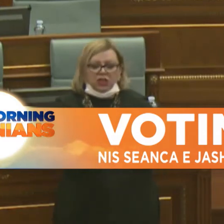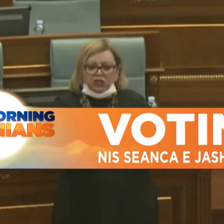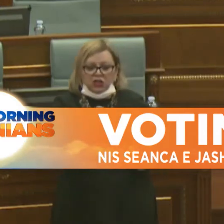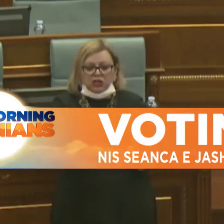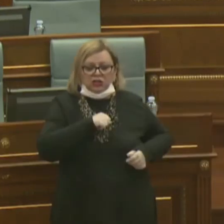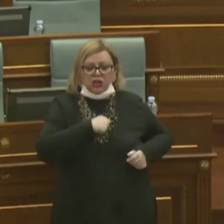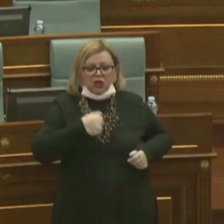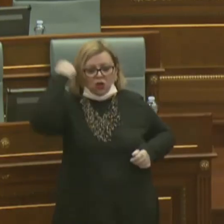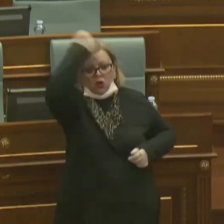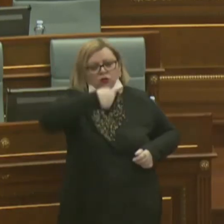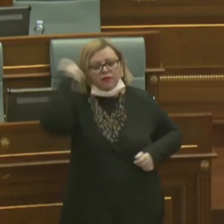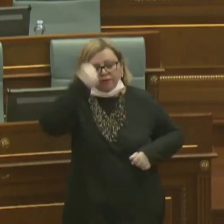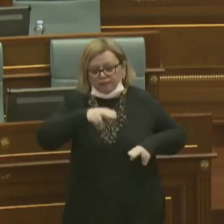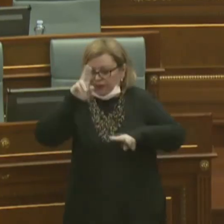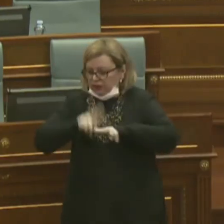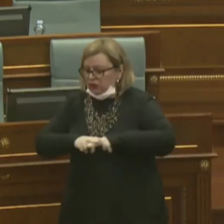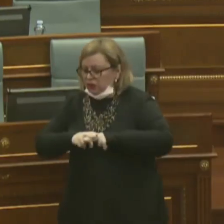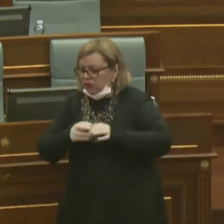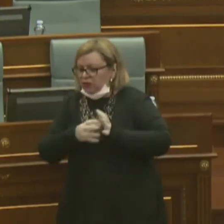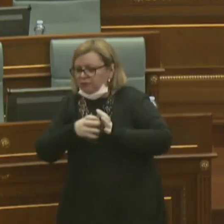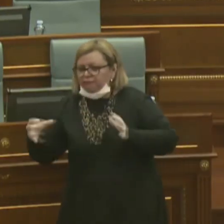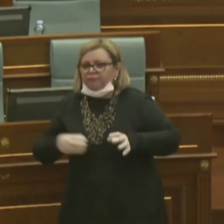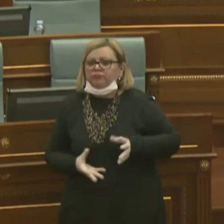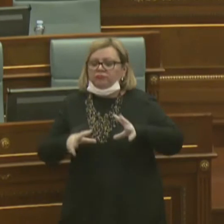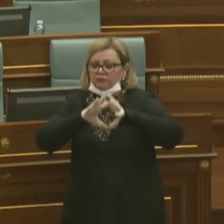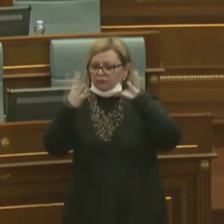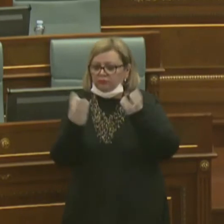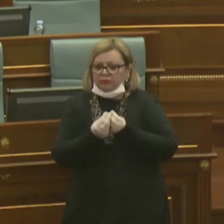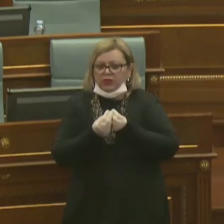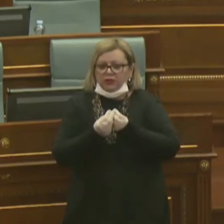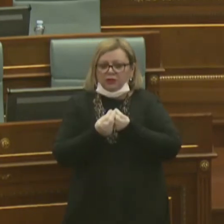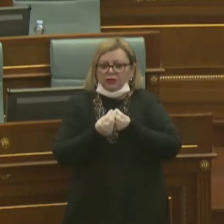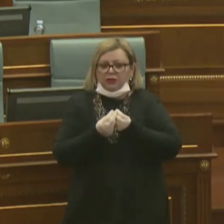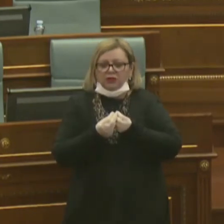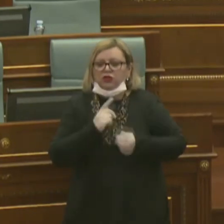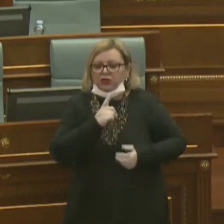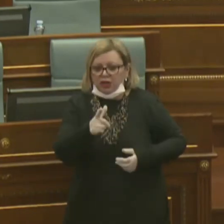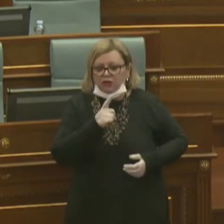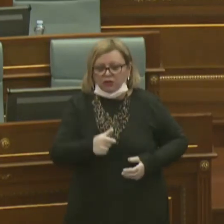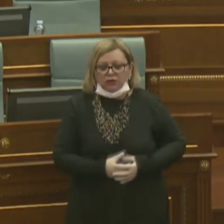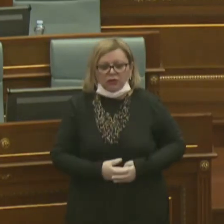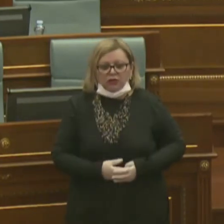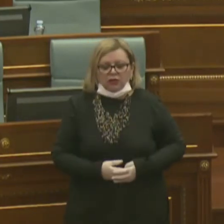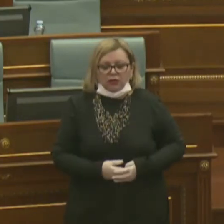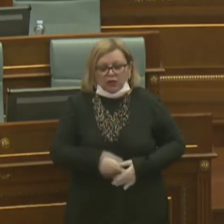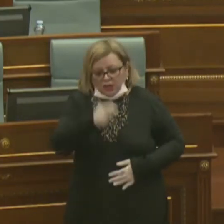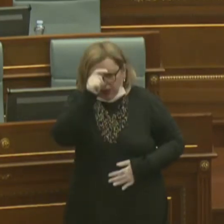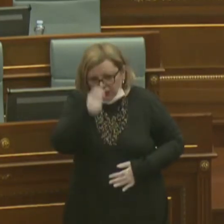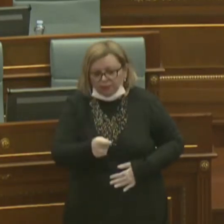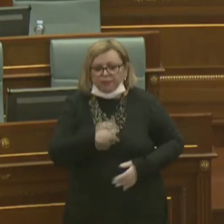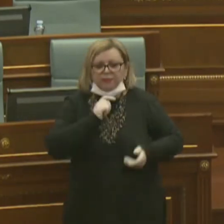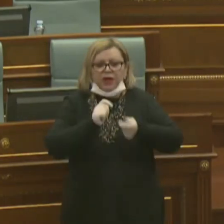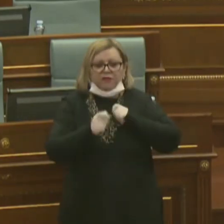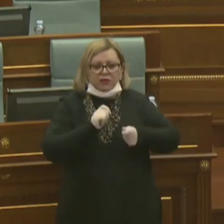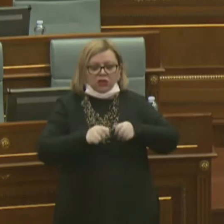interesit vendit dhe vendimmarrjen konsultim gjerë dhe gjithëpërfshirëse, sidomos në procesin e dialogut, dhe respektimin e